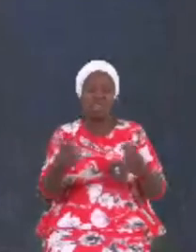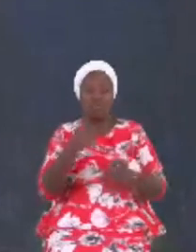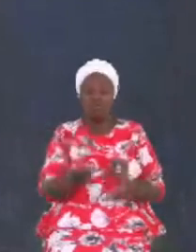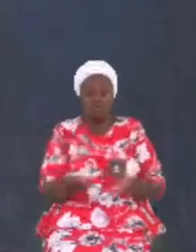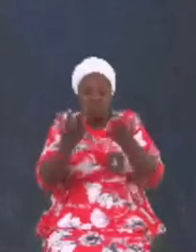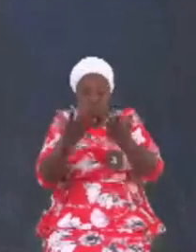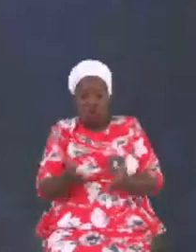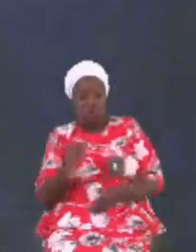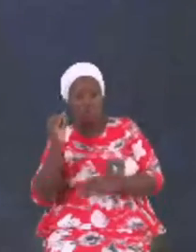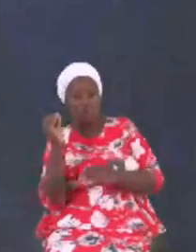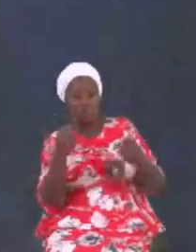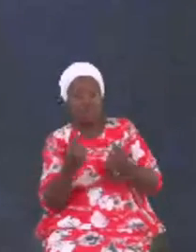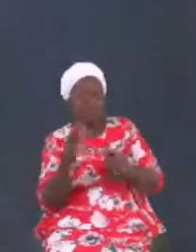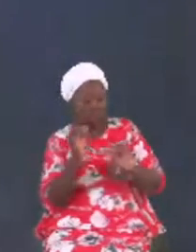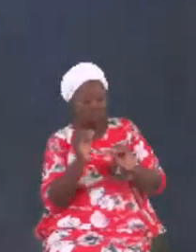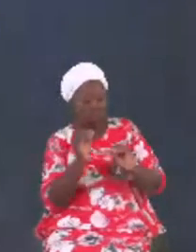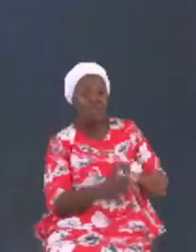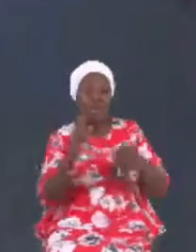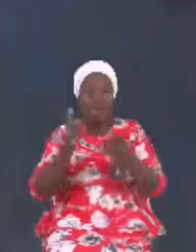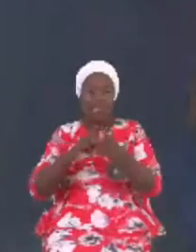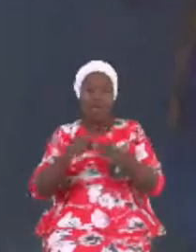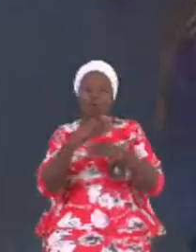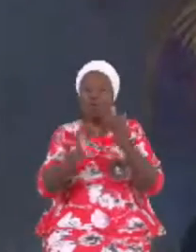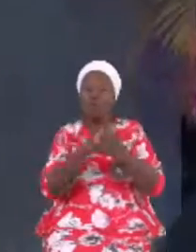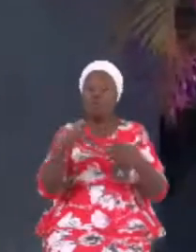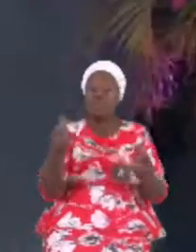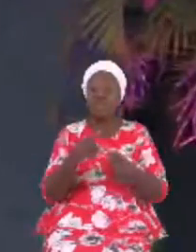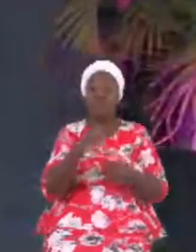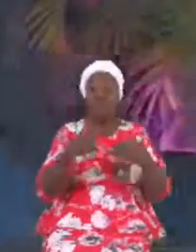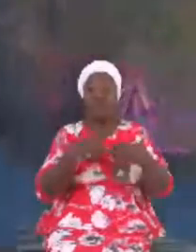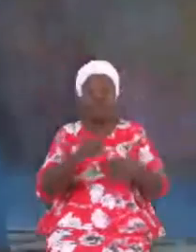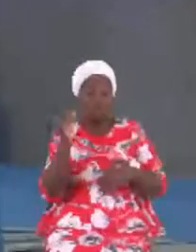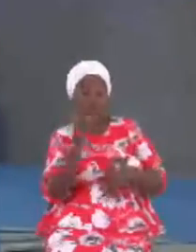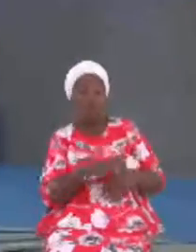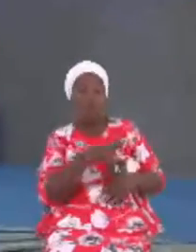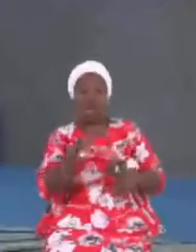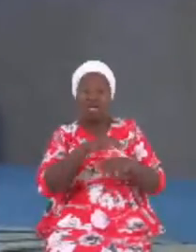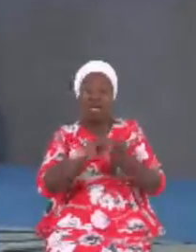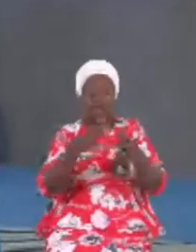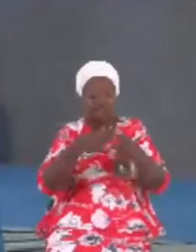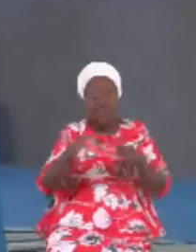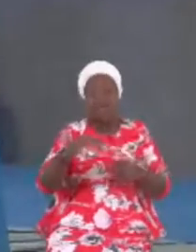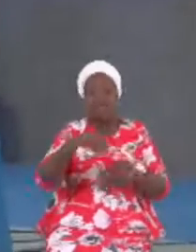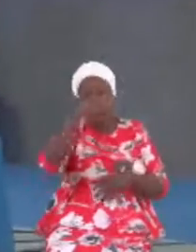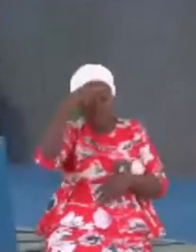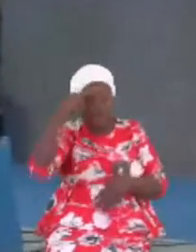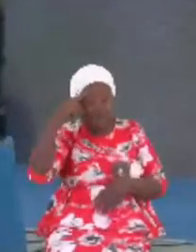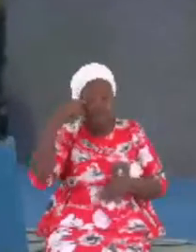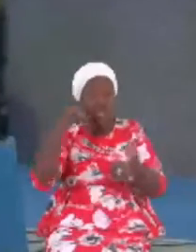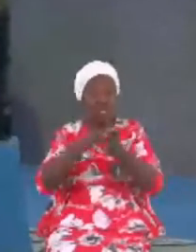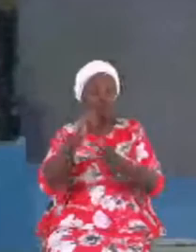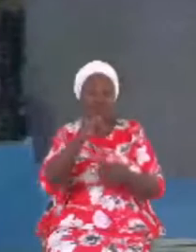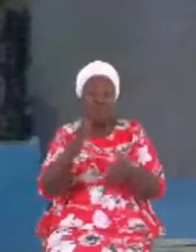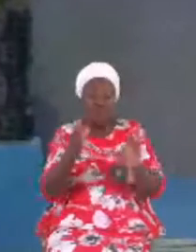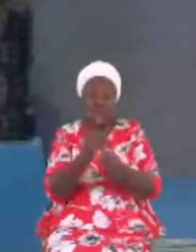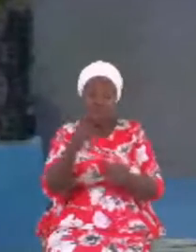colis de péchés. Tu dois déposer tes péchés. Tous ces péchés que tu dois laisser à la porte. Parce qu'elle